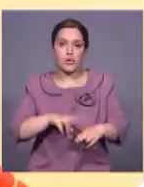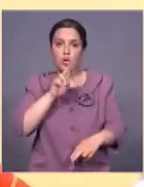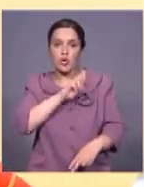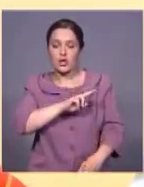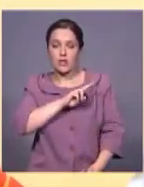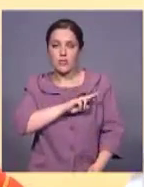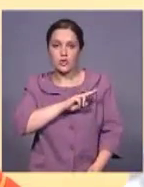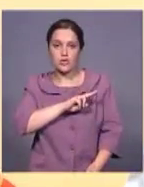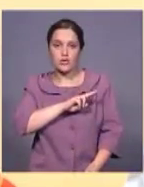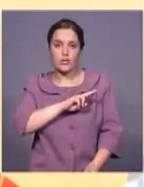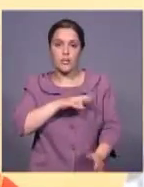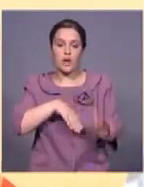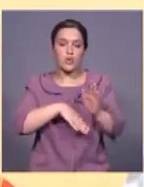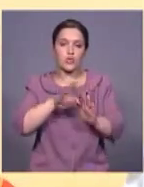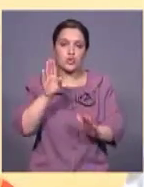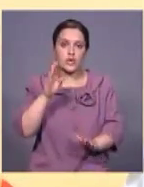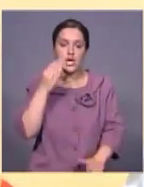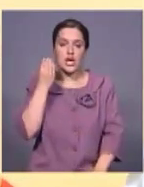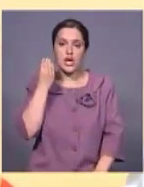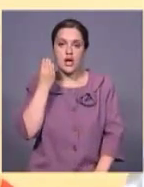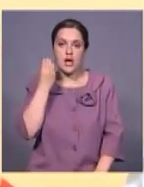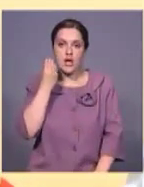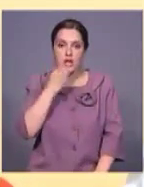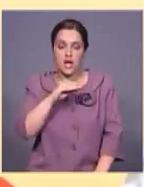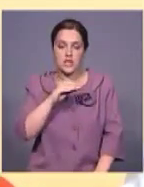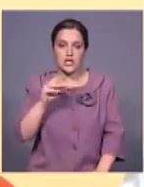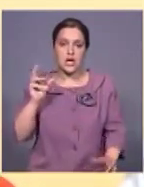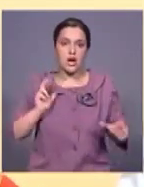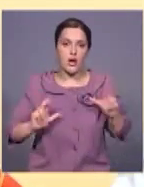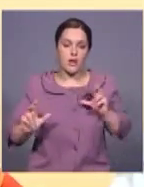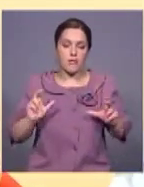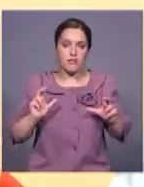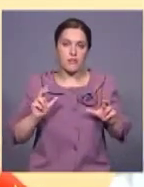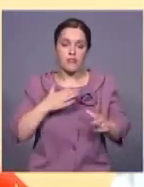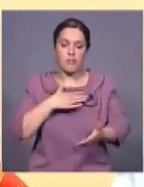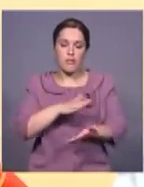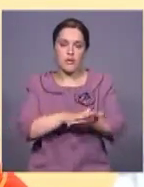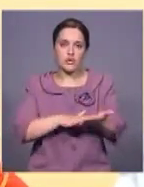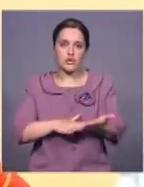по повышению качества высшего образования мы продолжим.